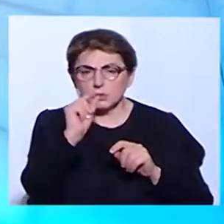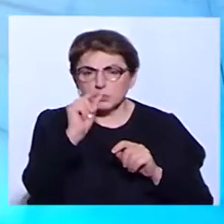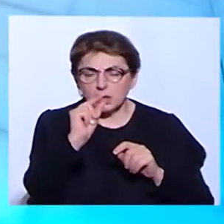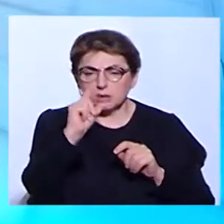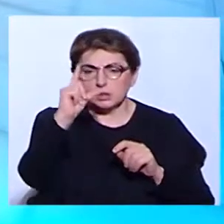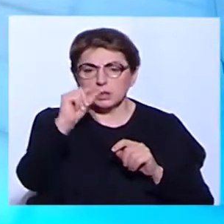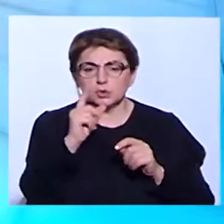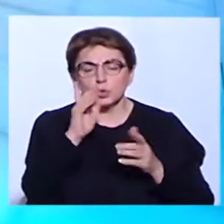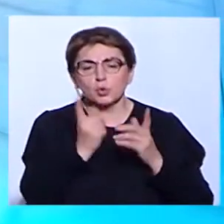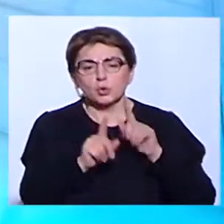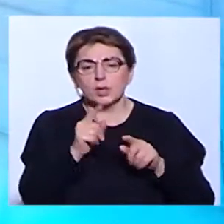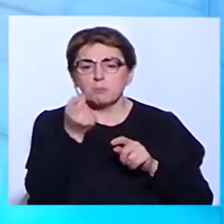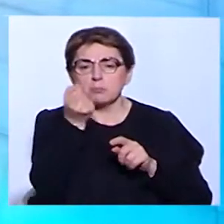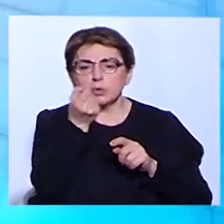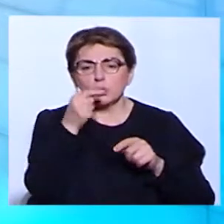aria mikroorganizmebi